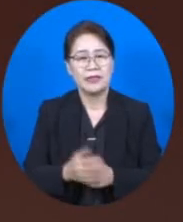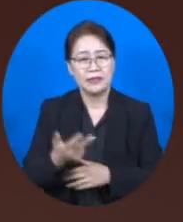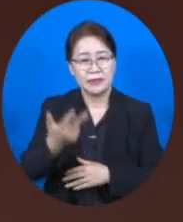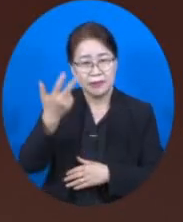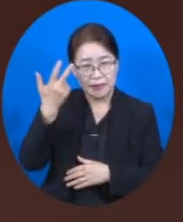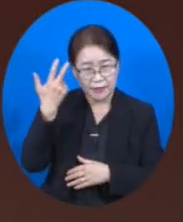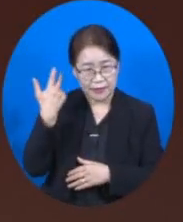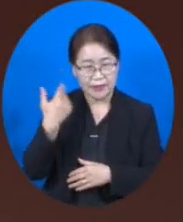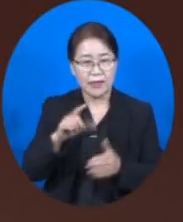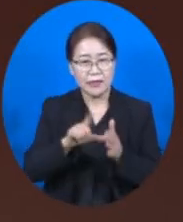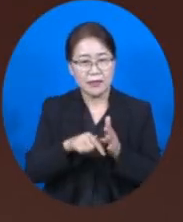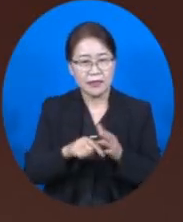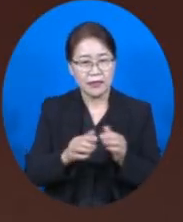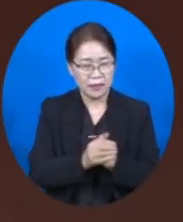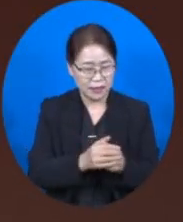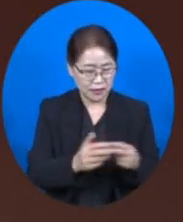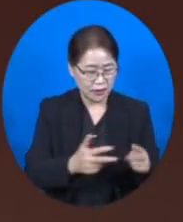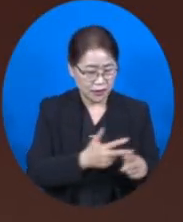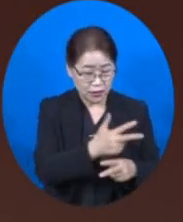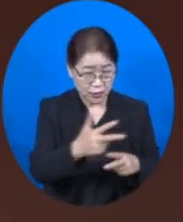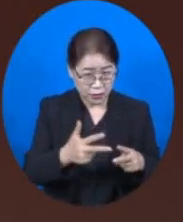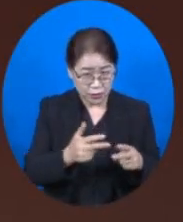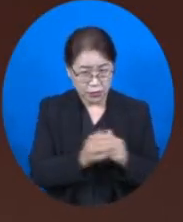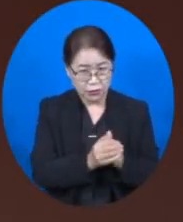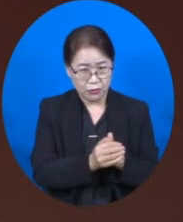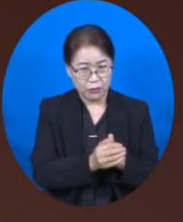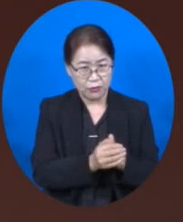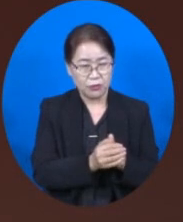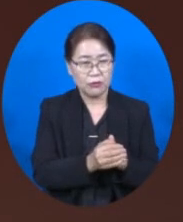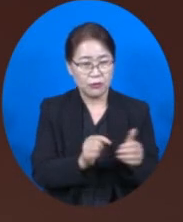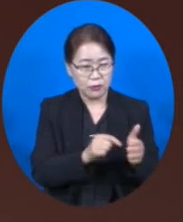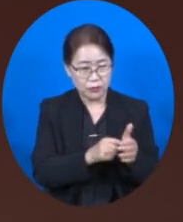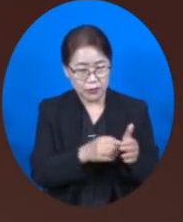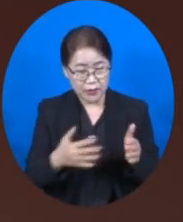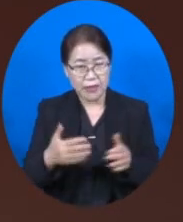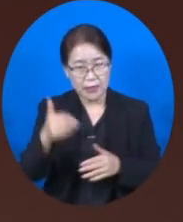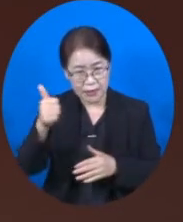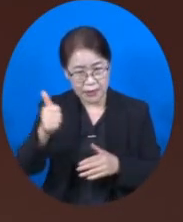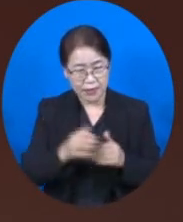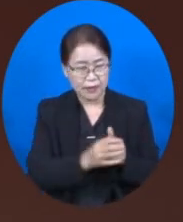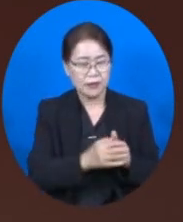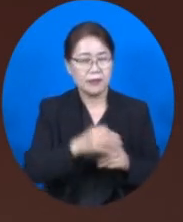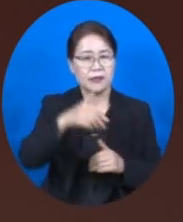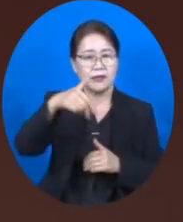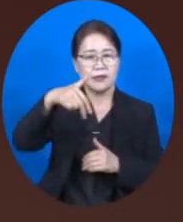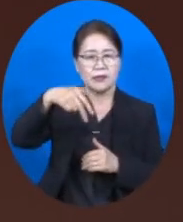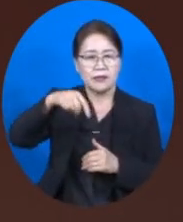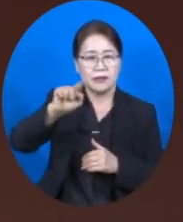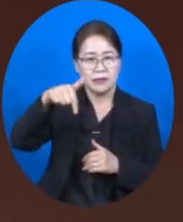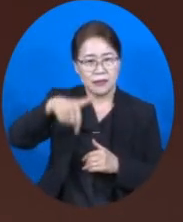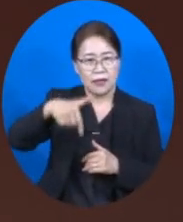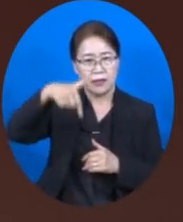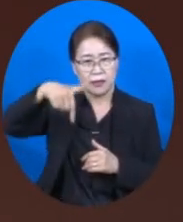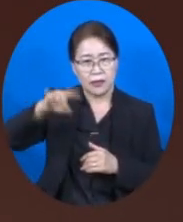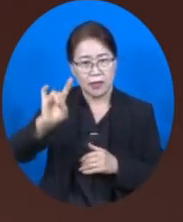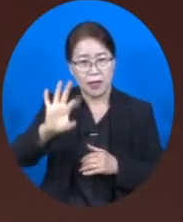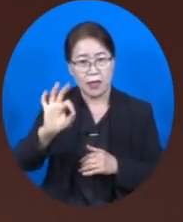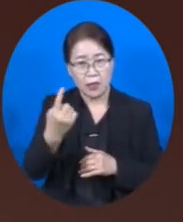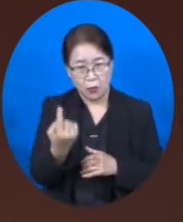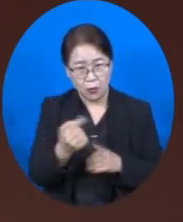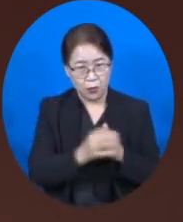지난 시간에는 여리고의 세리장인 삽교호가 예수님을 만나는 장면에 대해서 우리가